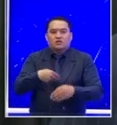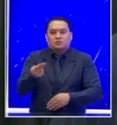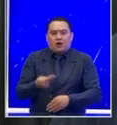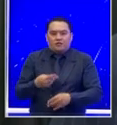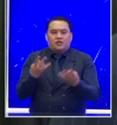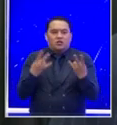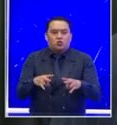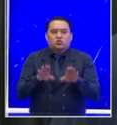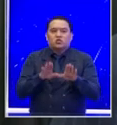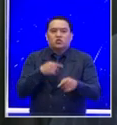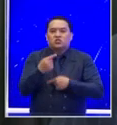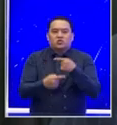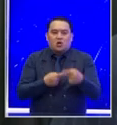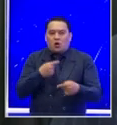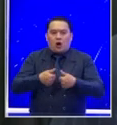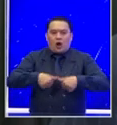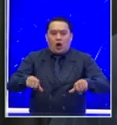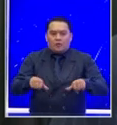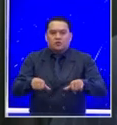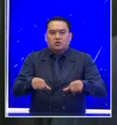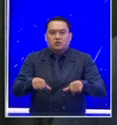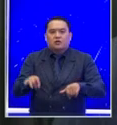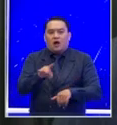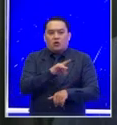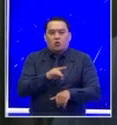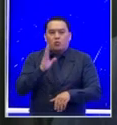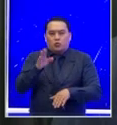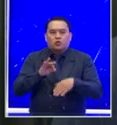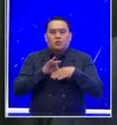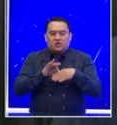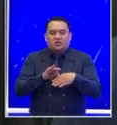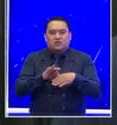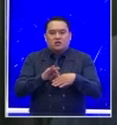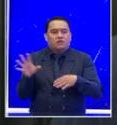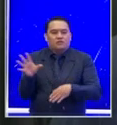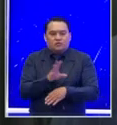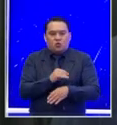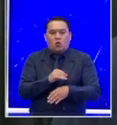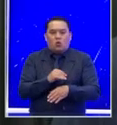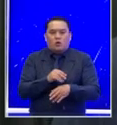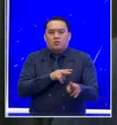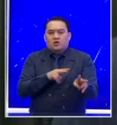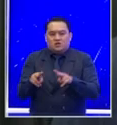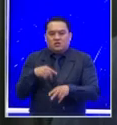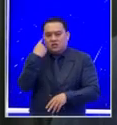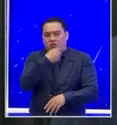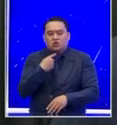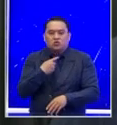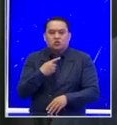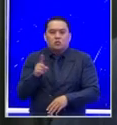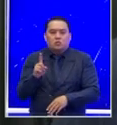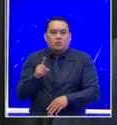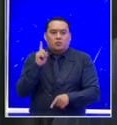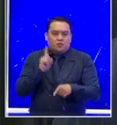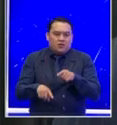справки. Вы же через комиссию свою областную, это районный штаб будете проносить. Все вот это проследите. Чем мы